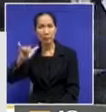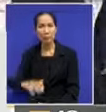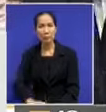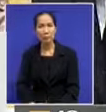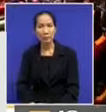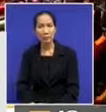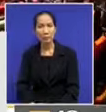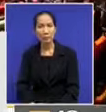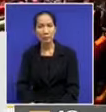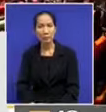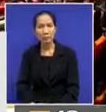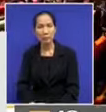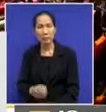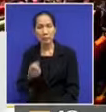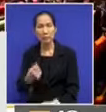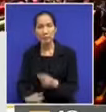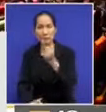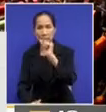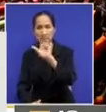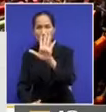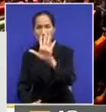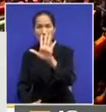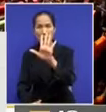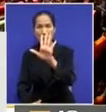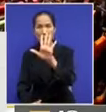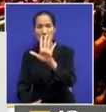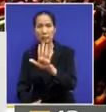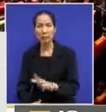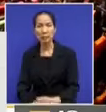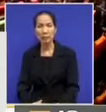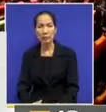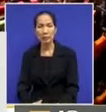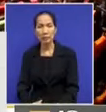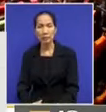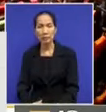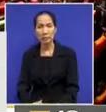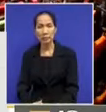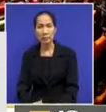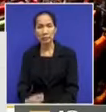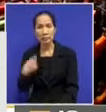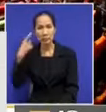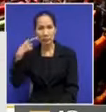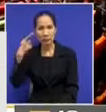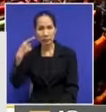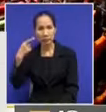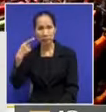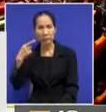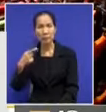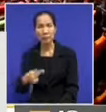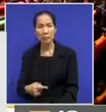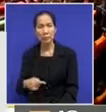พลเอกประยุทธ์จันทร์โอชาครับ 15นางสาวกวินหน้าตา